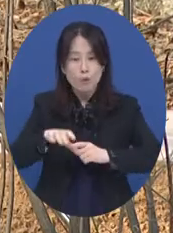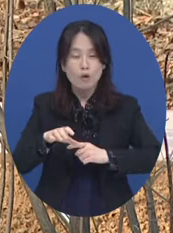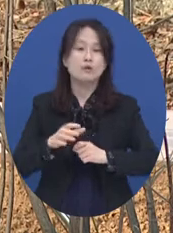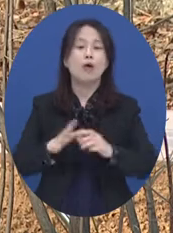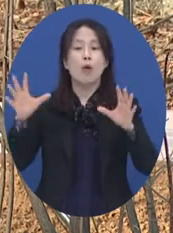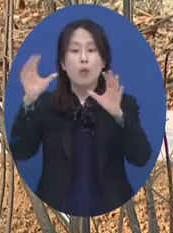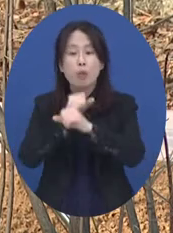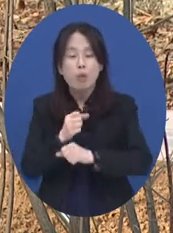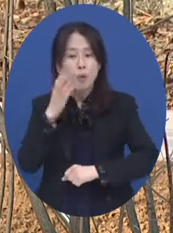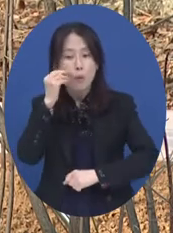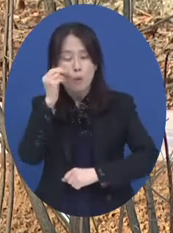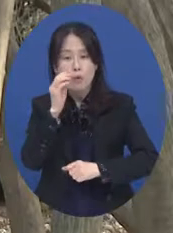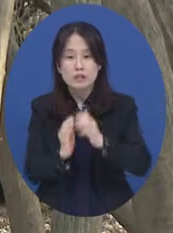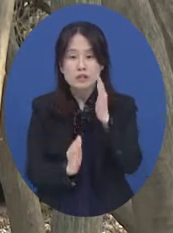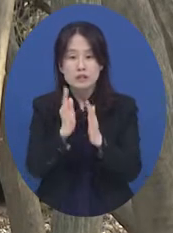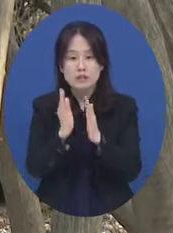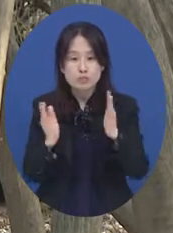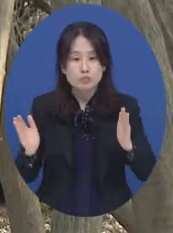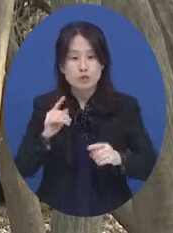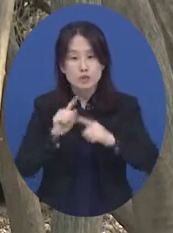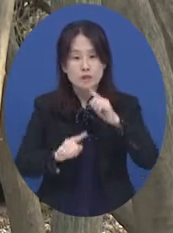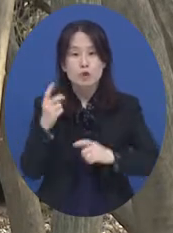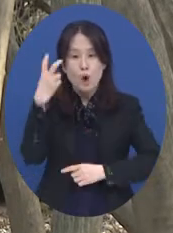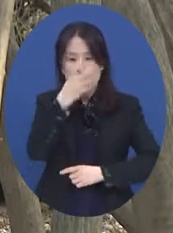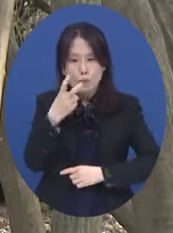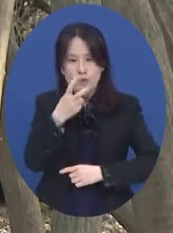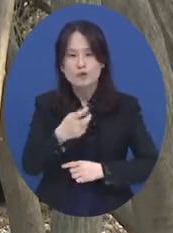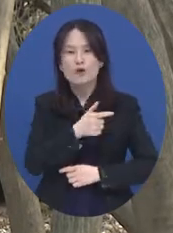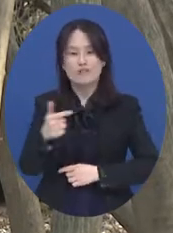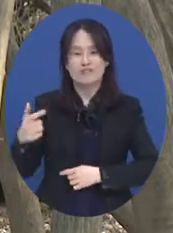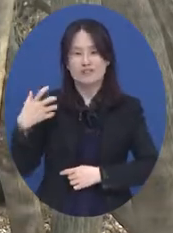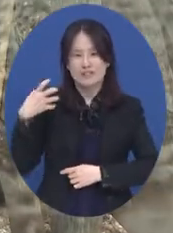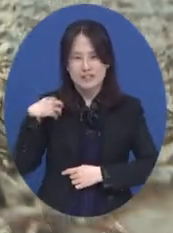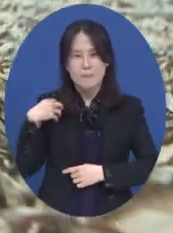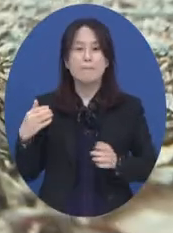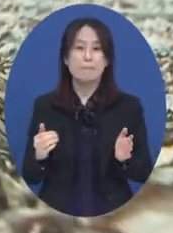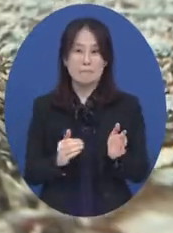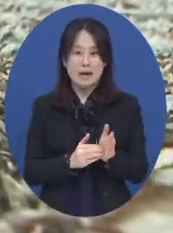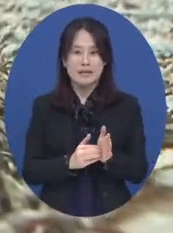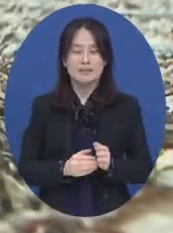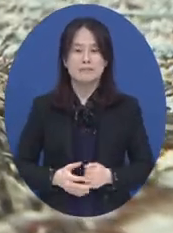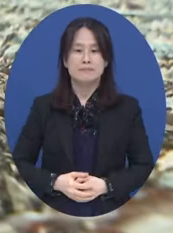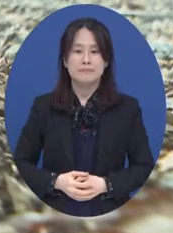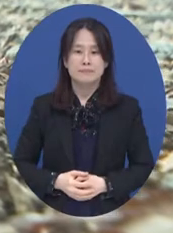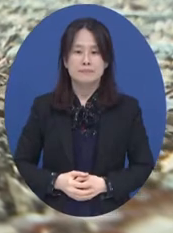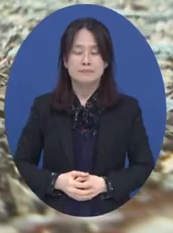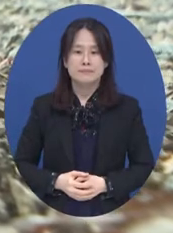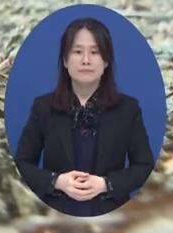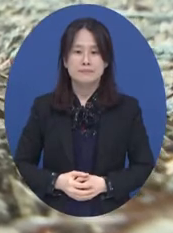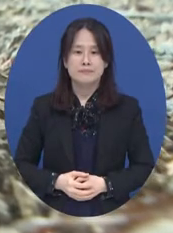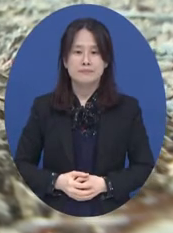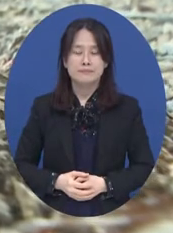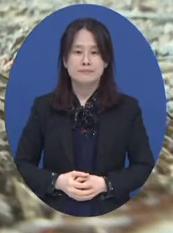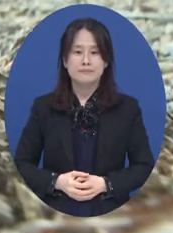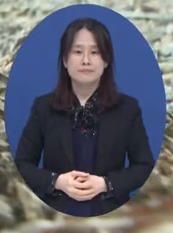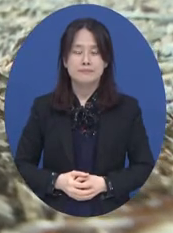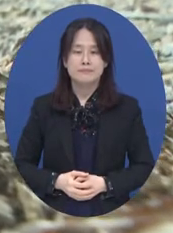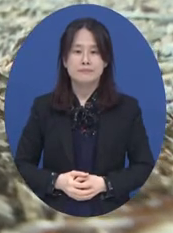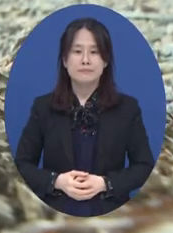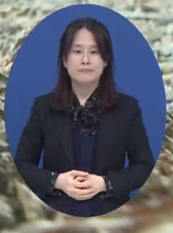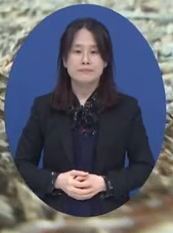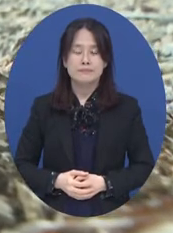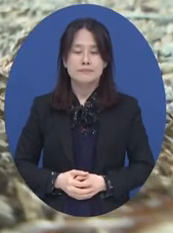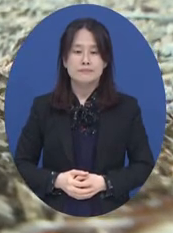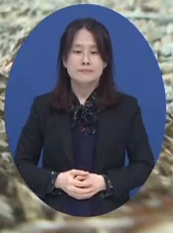멸종위기종 과 희귀 식물을 보존하는 역할을 톡톡히 해내고 있습니다 qtv 유창순 입니다